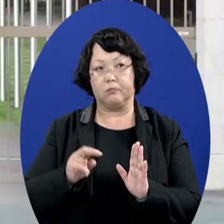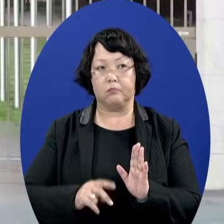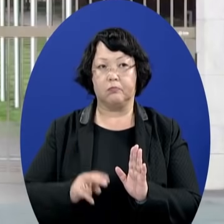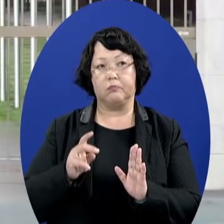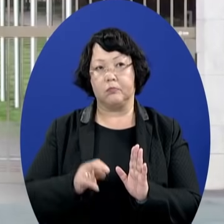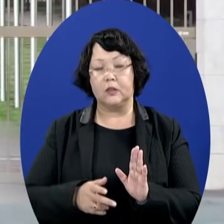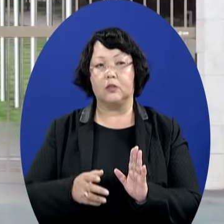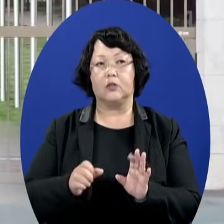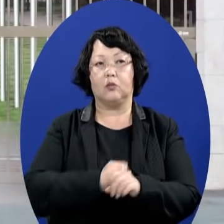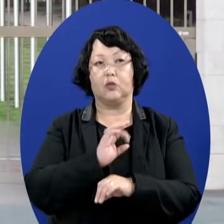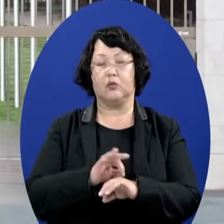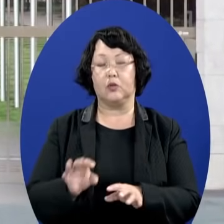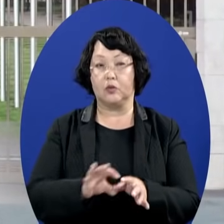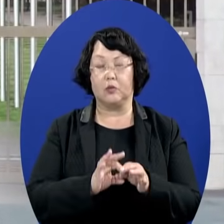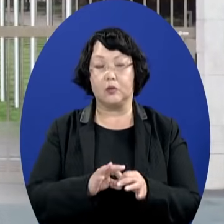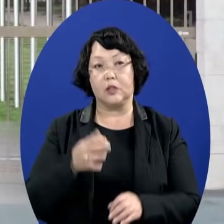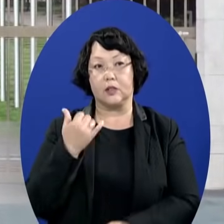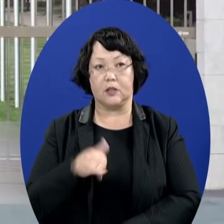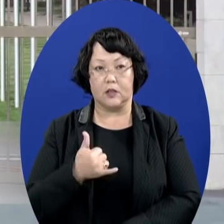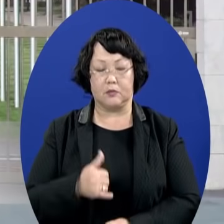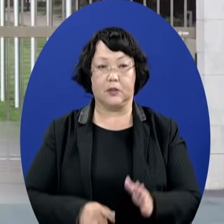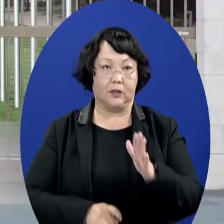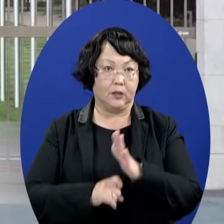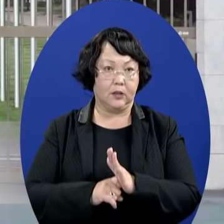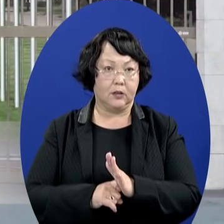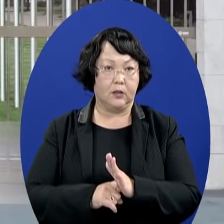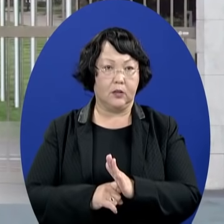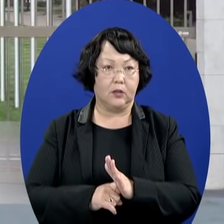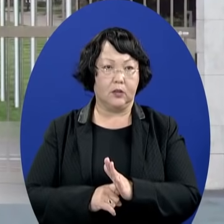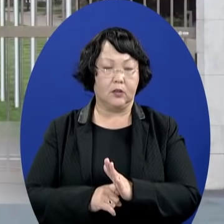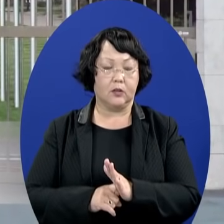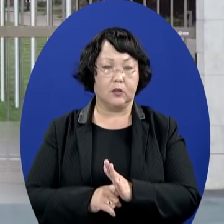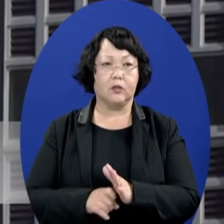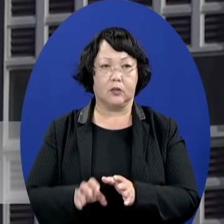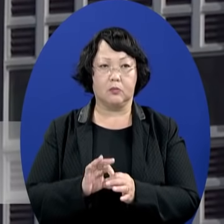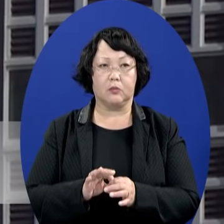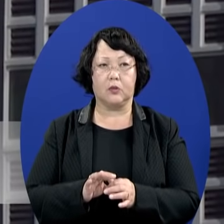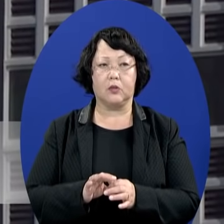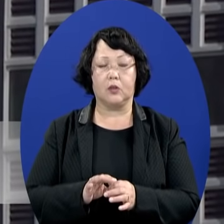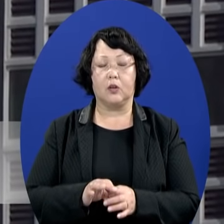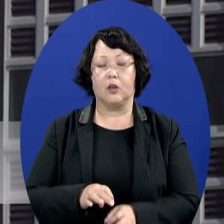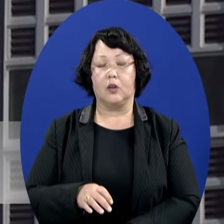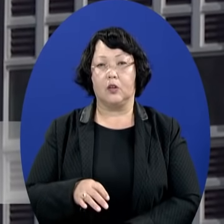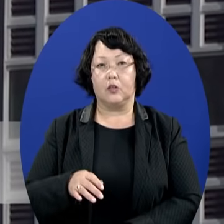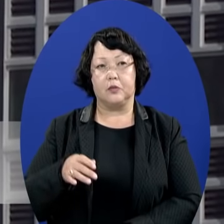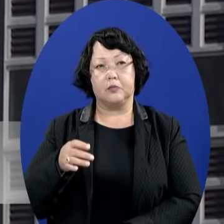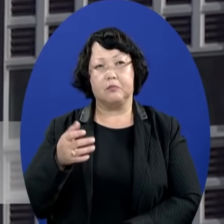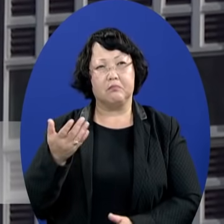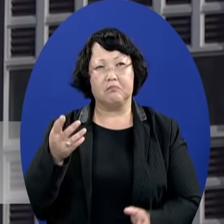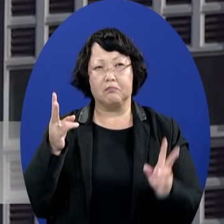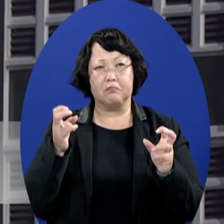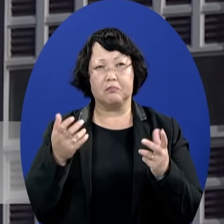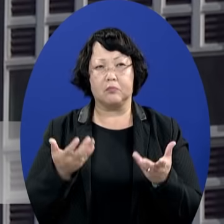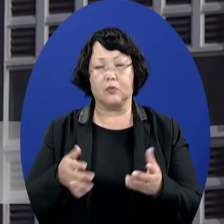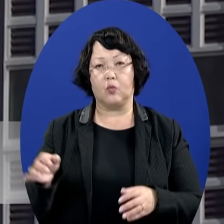энэ нь COVID-19-ийн цар тахлаа зүйлтэй зарим хязгаарлалтуудтай холбоотой гэдгийг мэдээлж байгаа юм аа. За энэ удаагийн ерөнхий санал шүүмжлэлийн үеэр